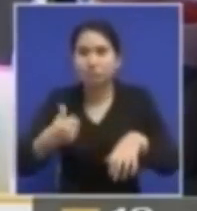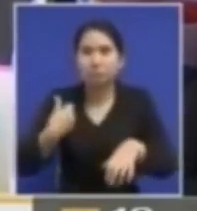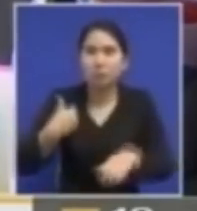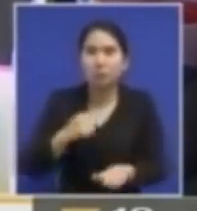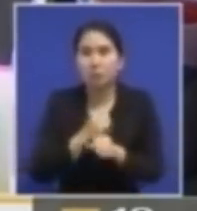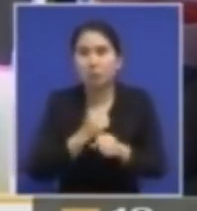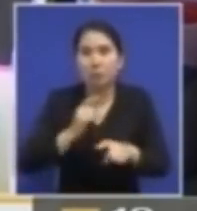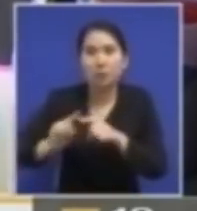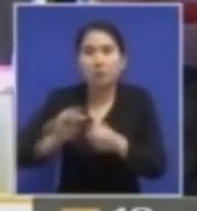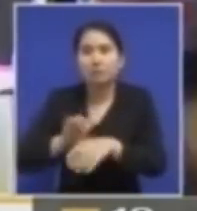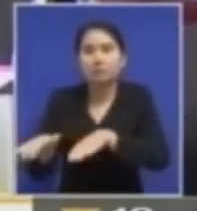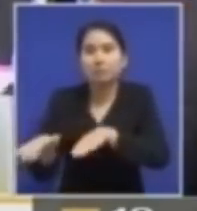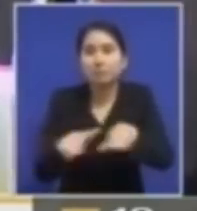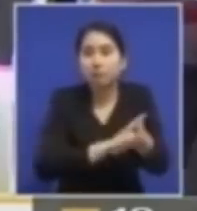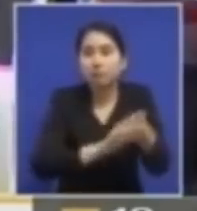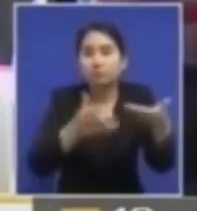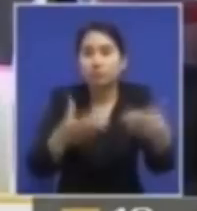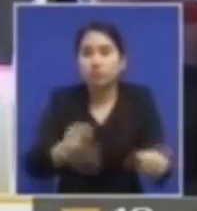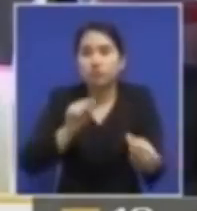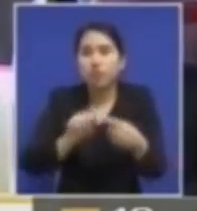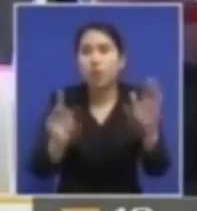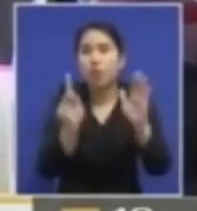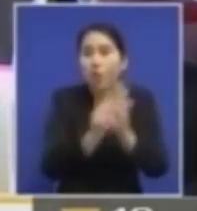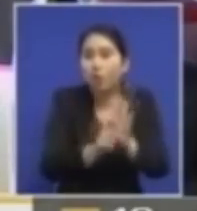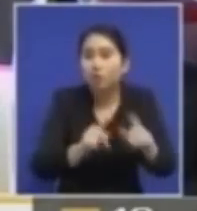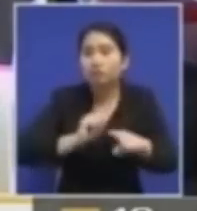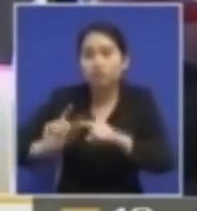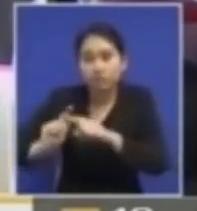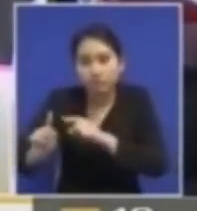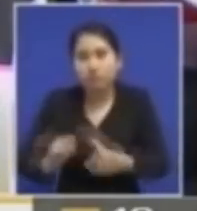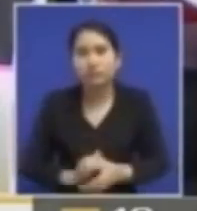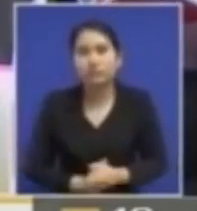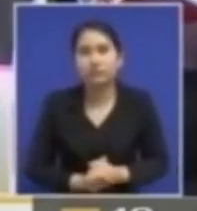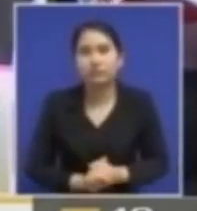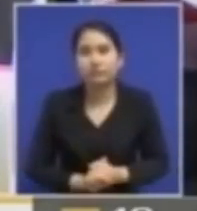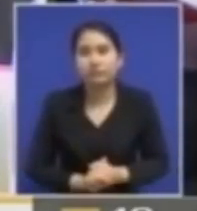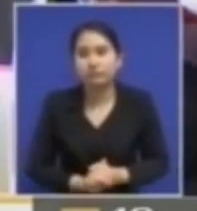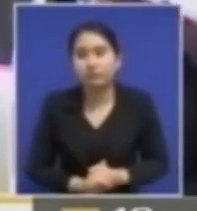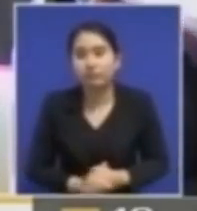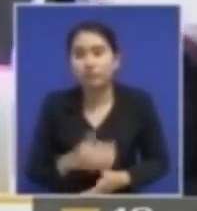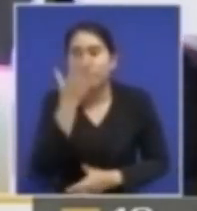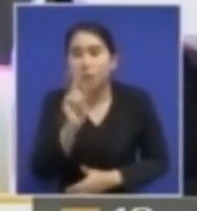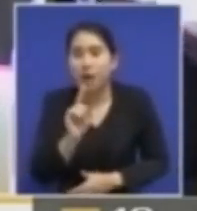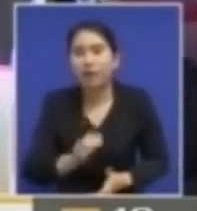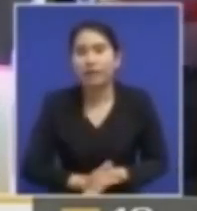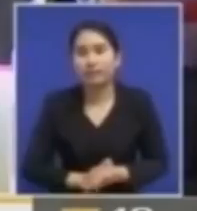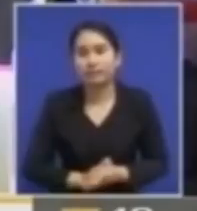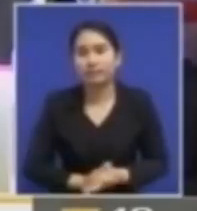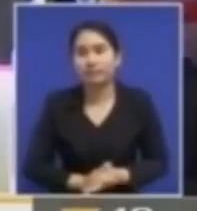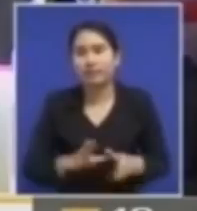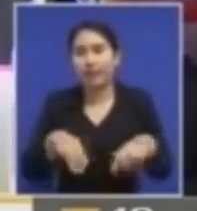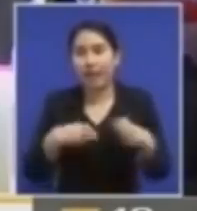เสร็จไม่ว่าจะเป็นเรื่องของกติกาไม่ว่าจะเป็นเงื่อนไขต่างๆเพื่อให้ตัวเองสามารถอยู่ต่อได้